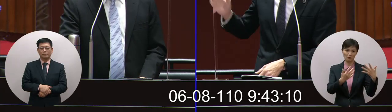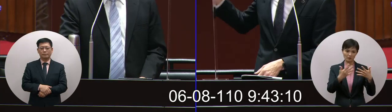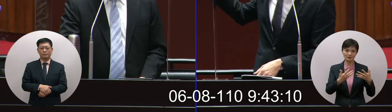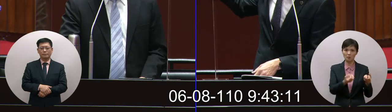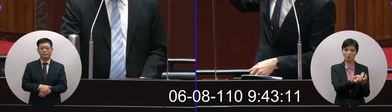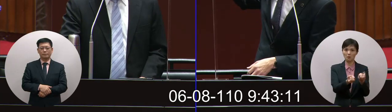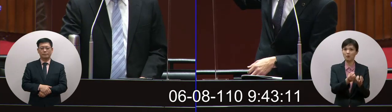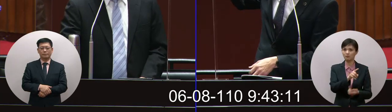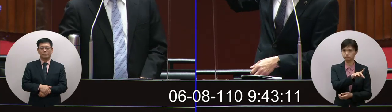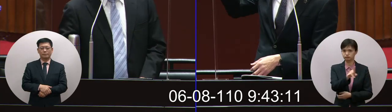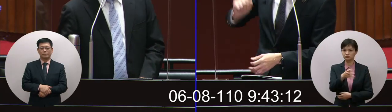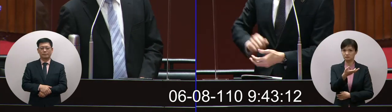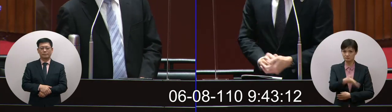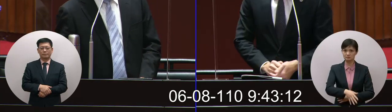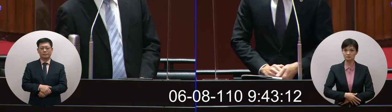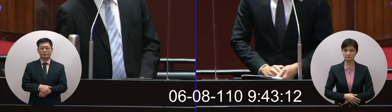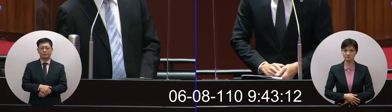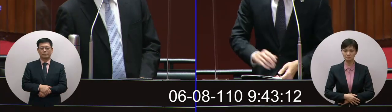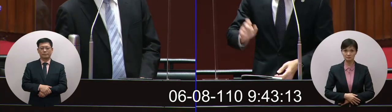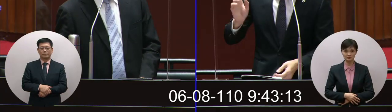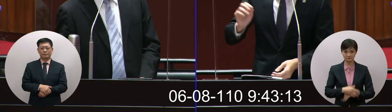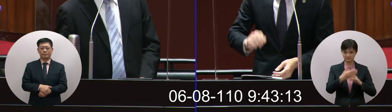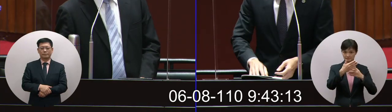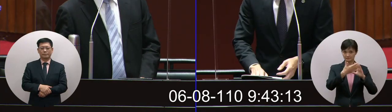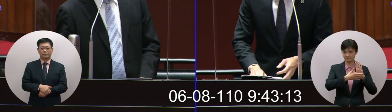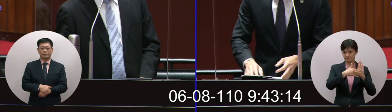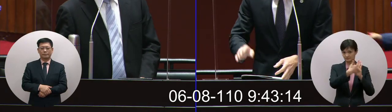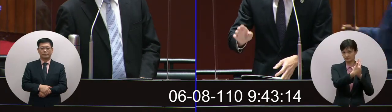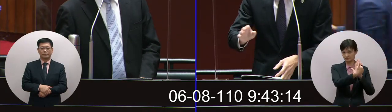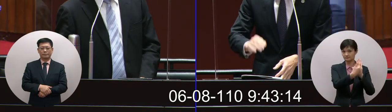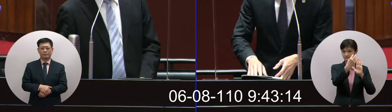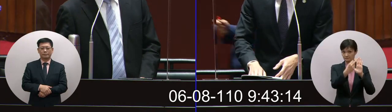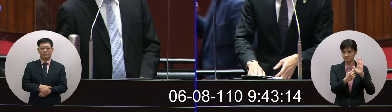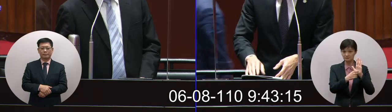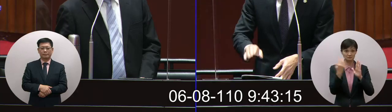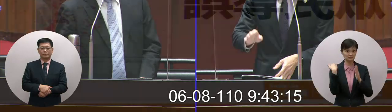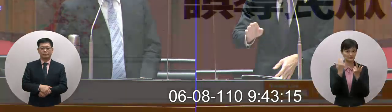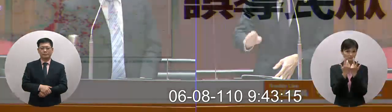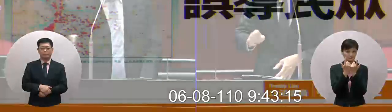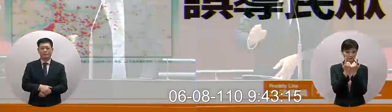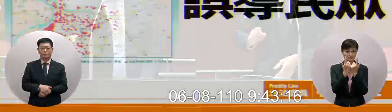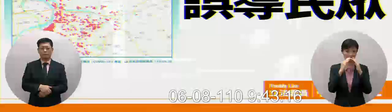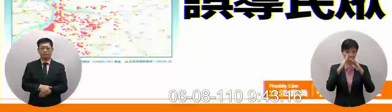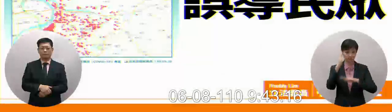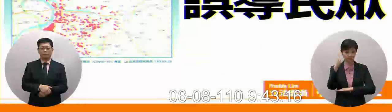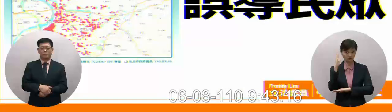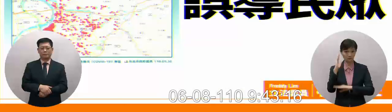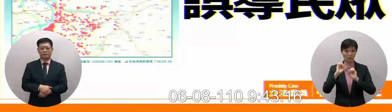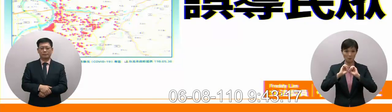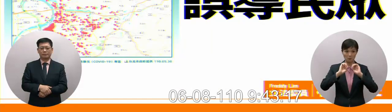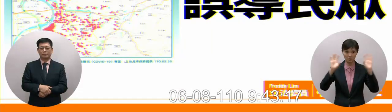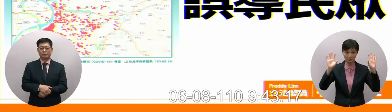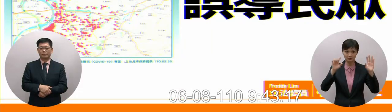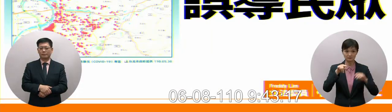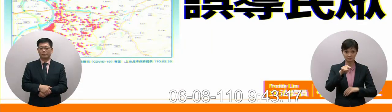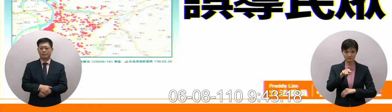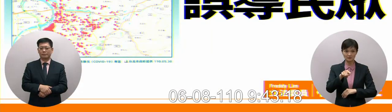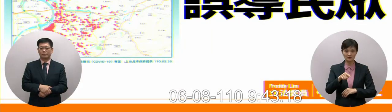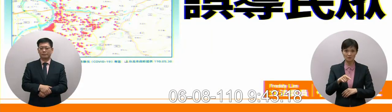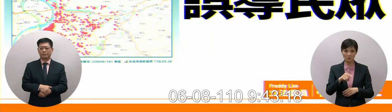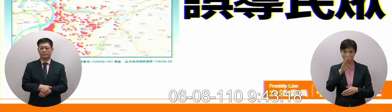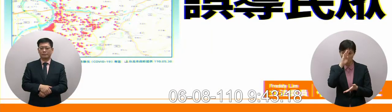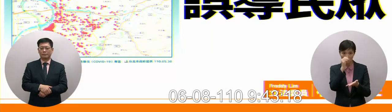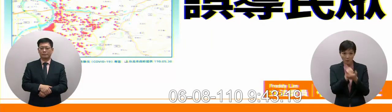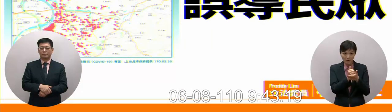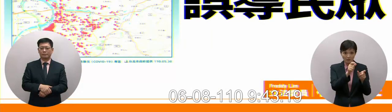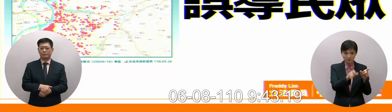即马要予院长看一张图啊，这是台北市政府伊进前公布一张图，叫做确诊个案分布密